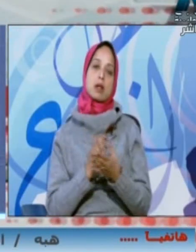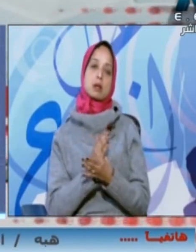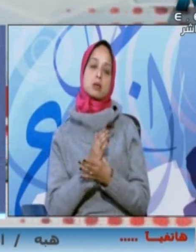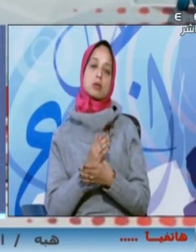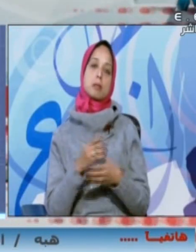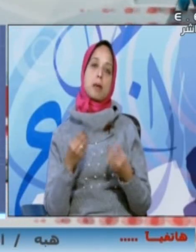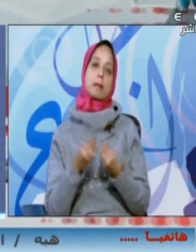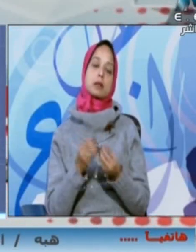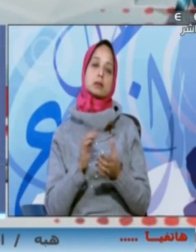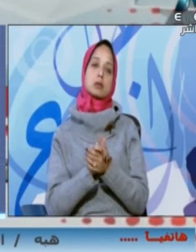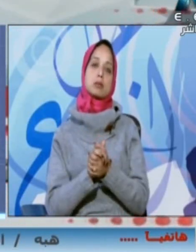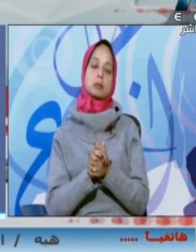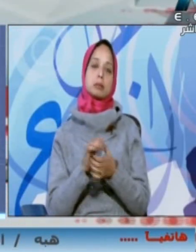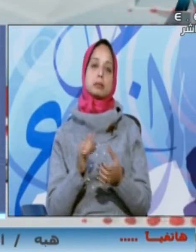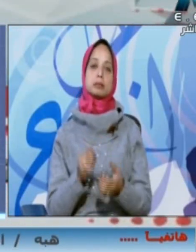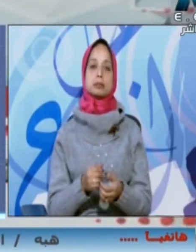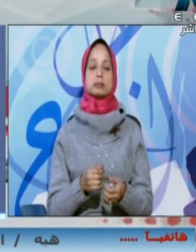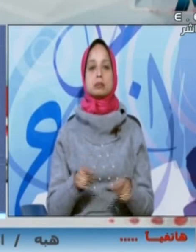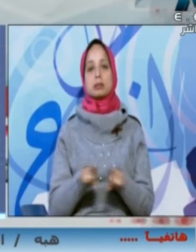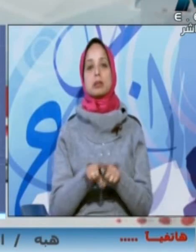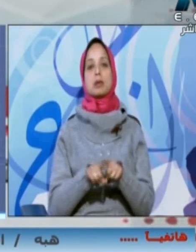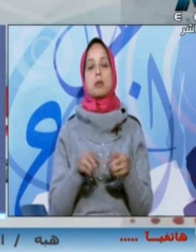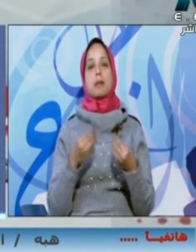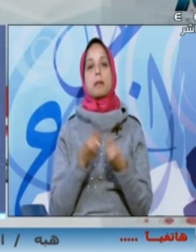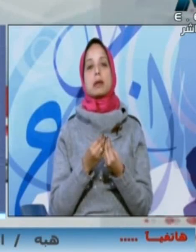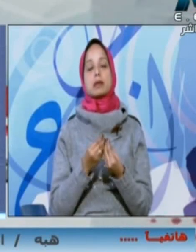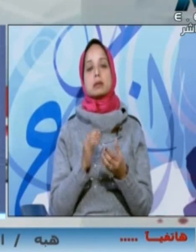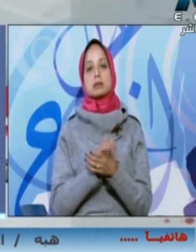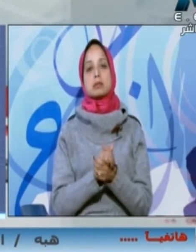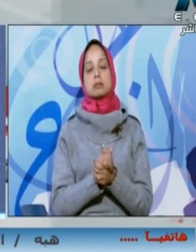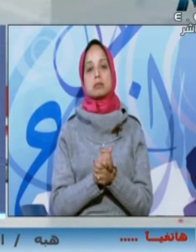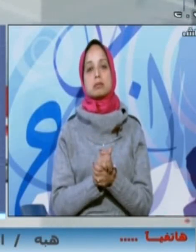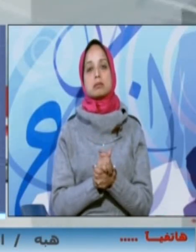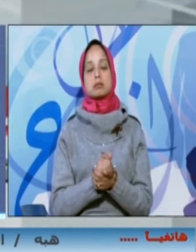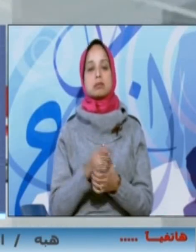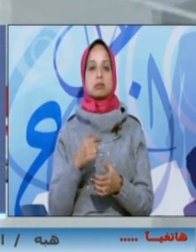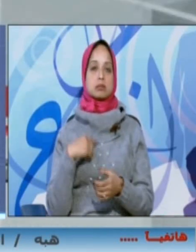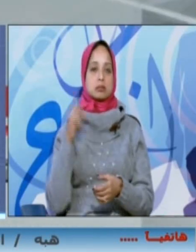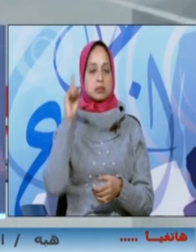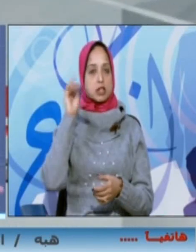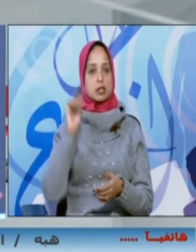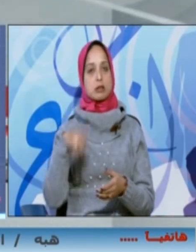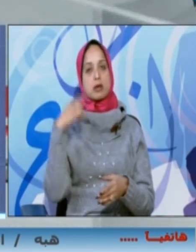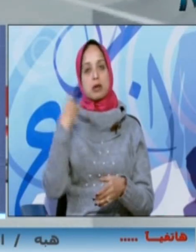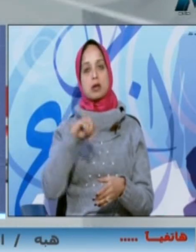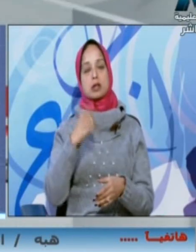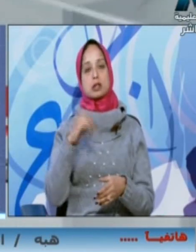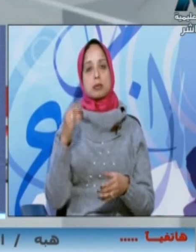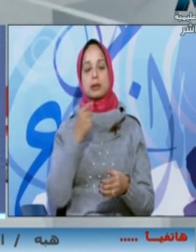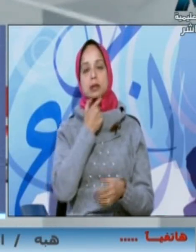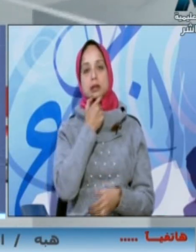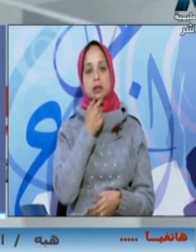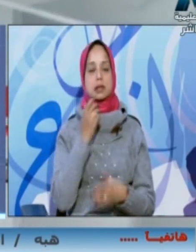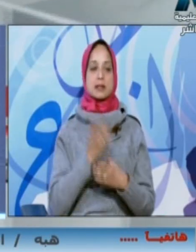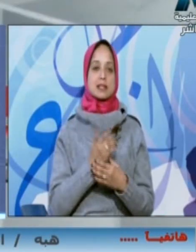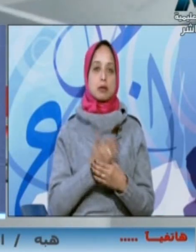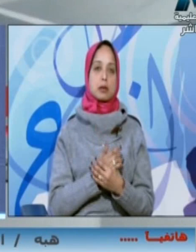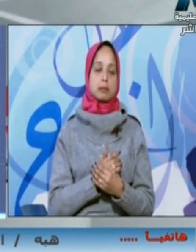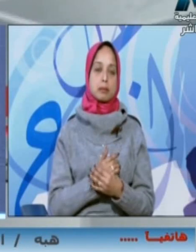اعداء؟ حلفاء. فما ينفعش اضرب انجلترا طول ما انا حالفها. طب لما الغي